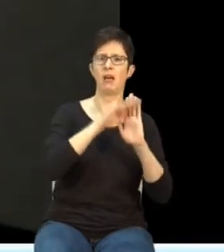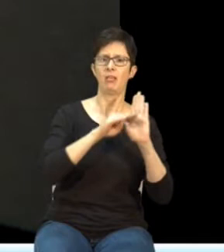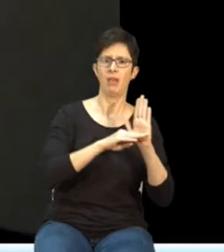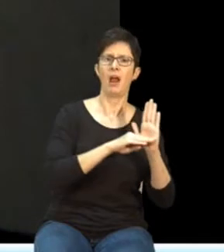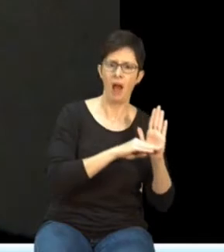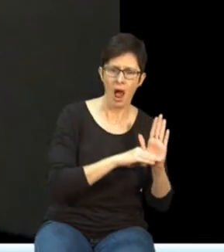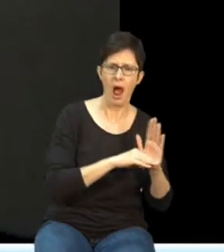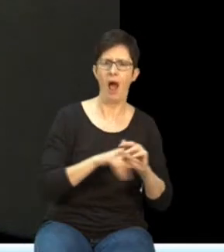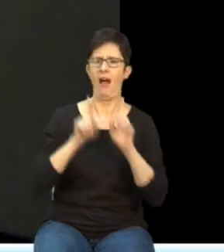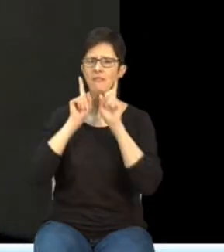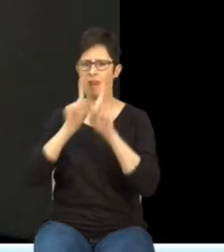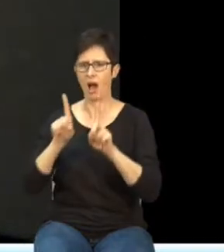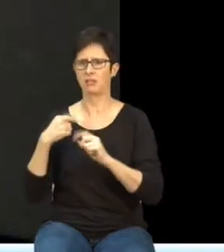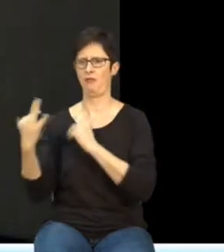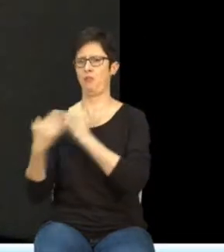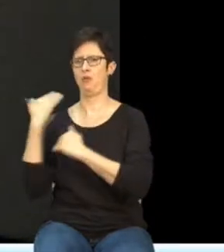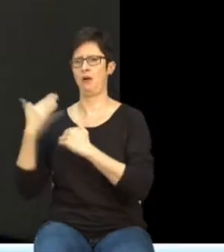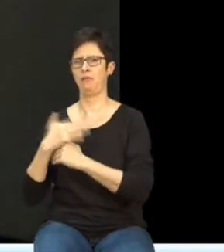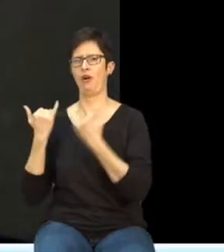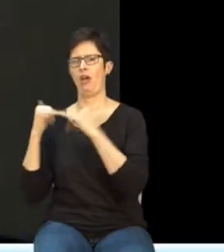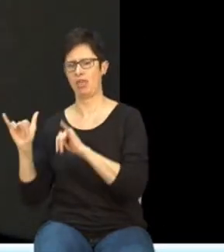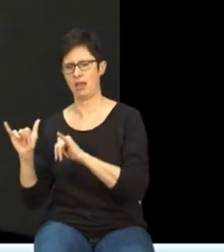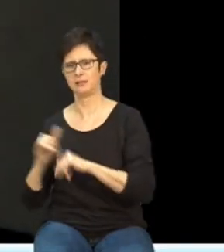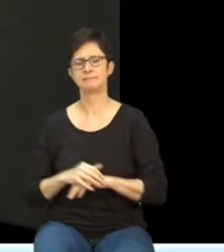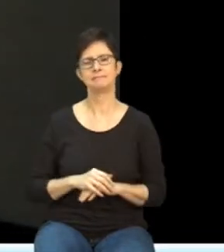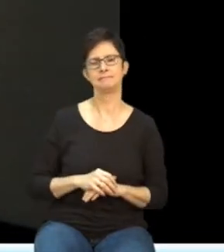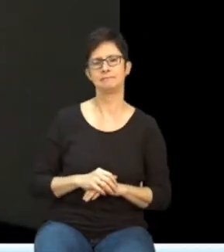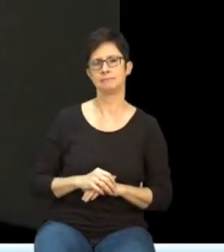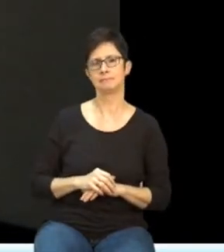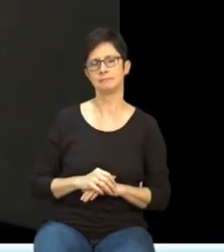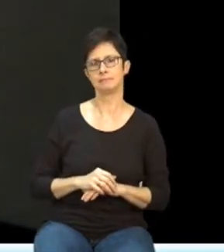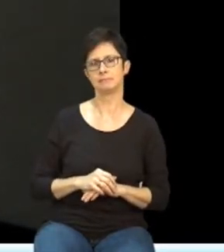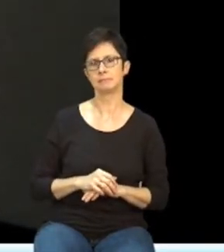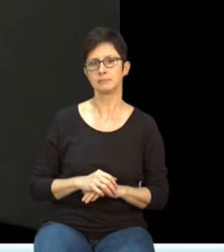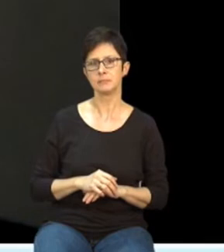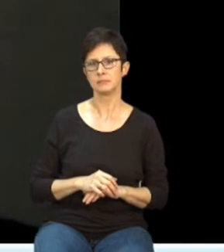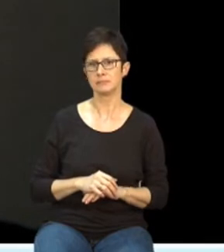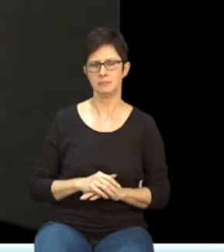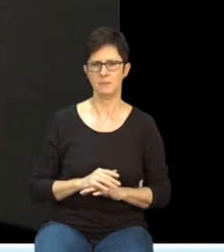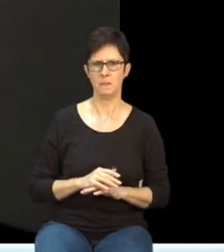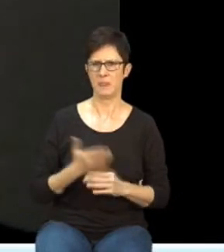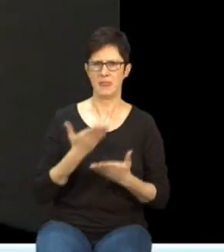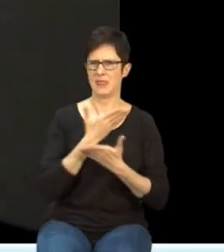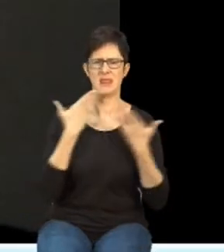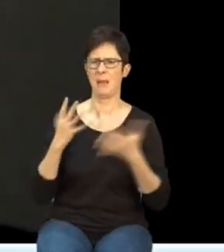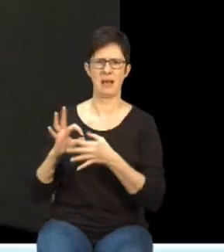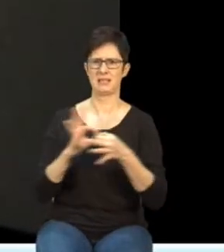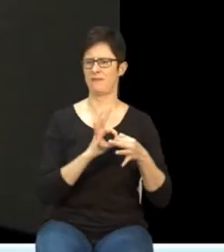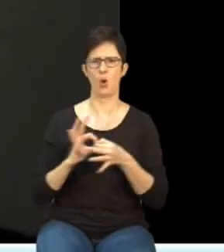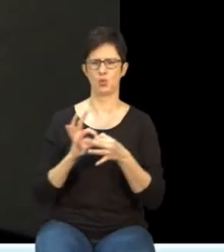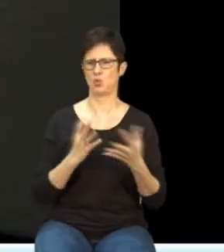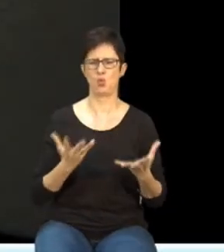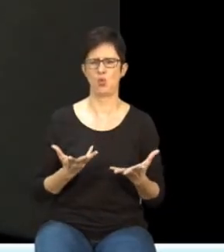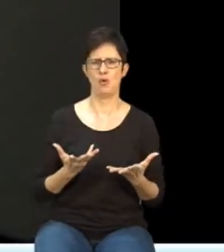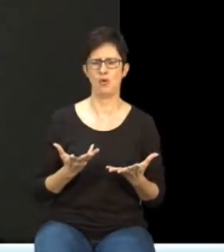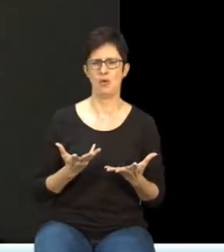drogą ale lista ekspozycja swoją drogą No nie ma żadnego związku to nie jest tak że